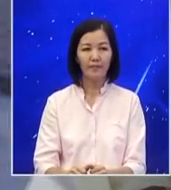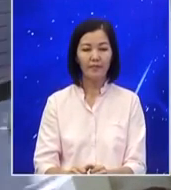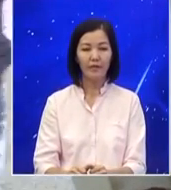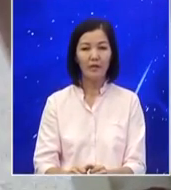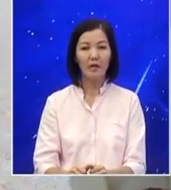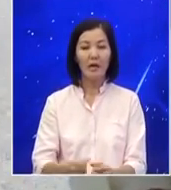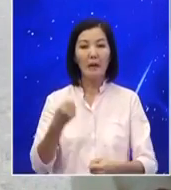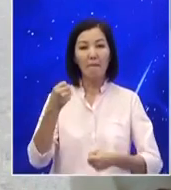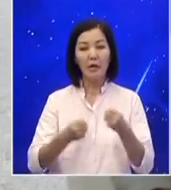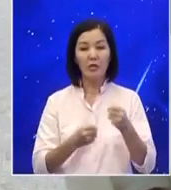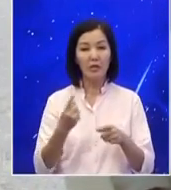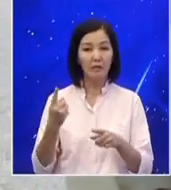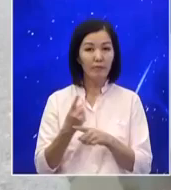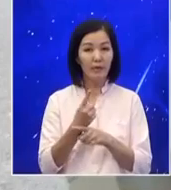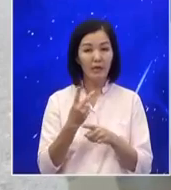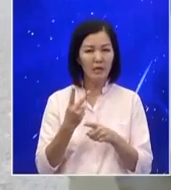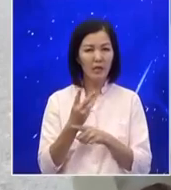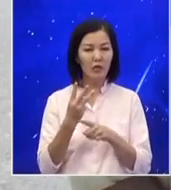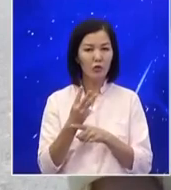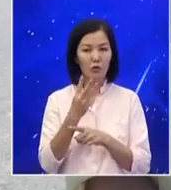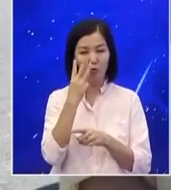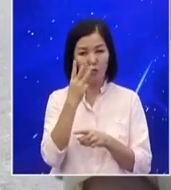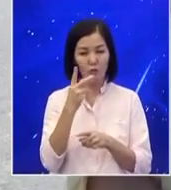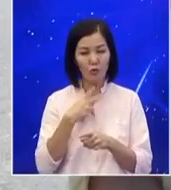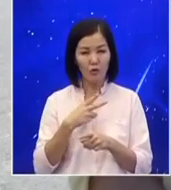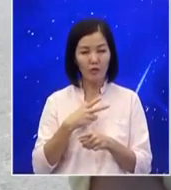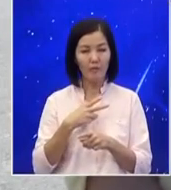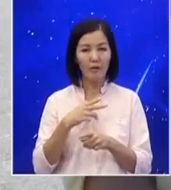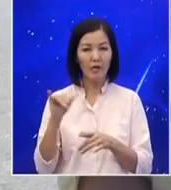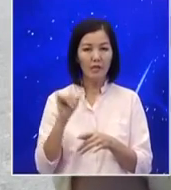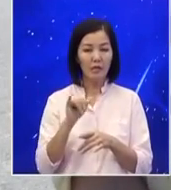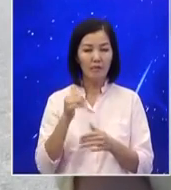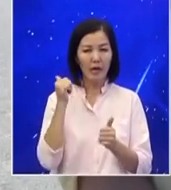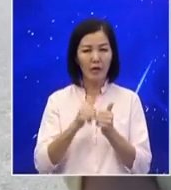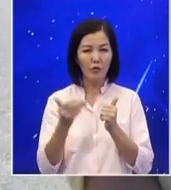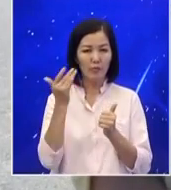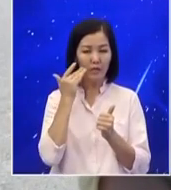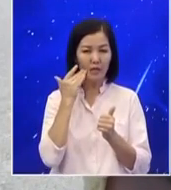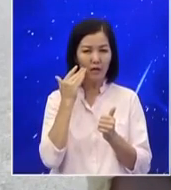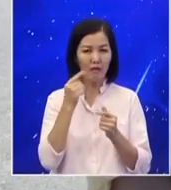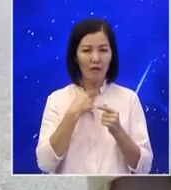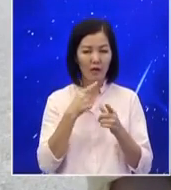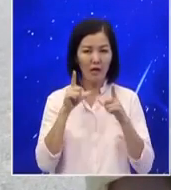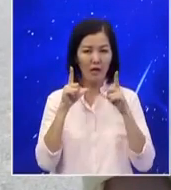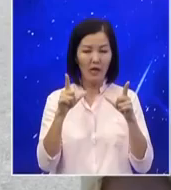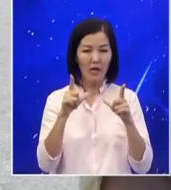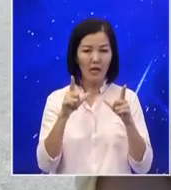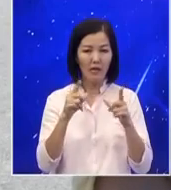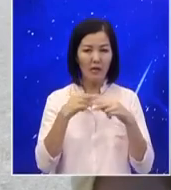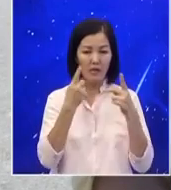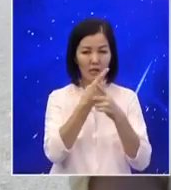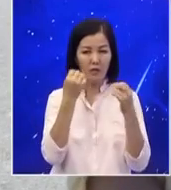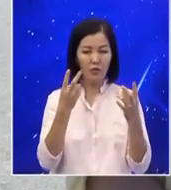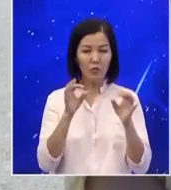Мына машинаны мен бірінші рет көріп тұрған жоқпын. Сенбі сайын осы арада тұрады. Көпшілікке коронавирус сақтану керектігін ескертеді.